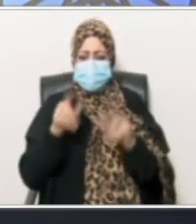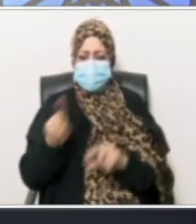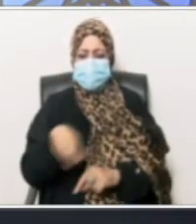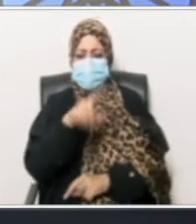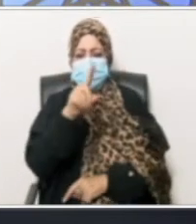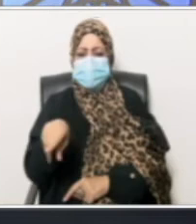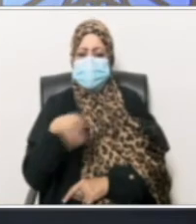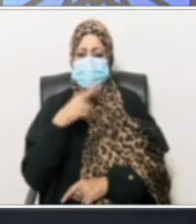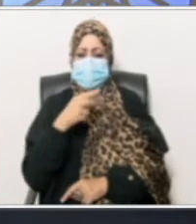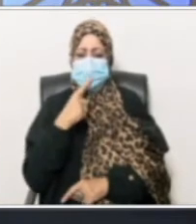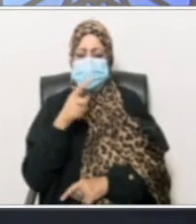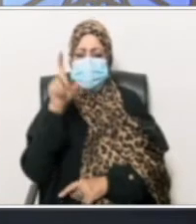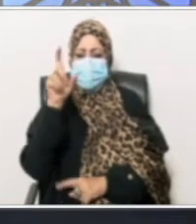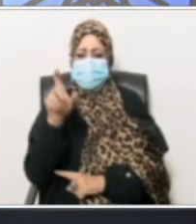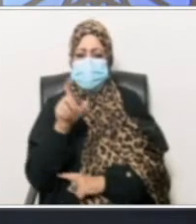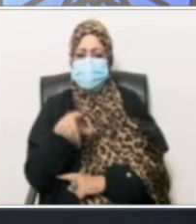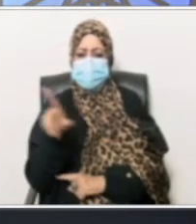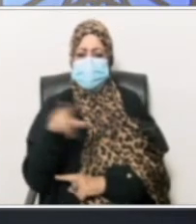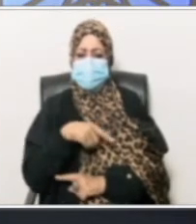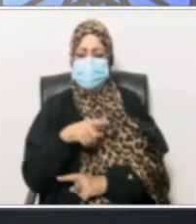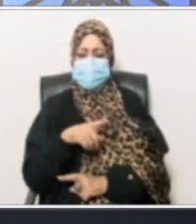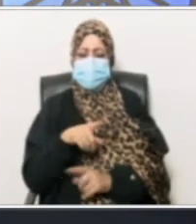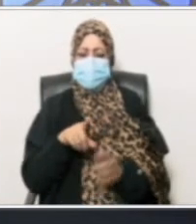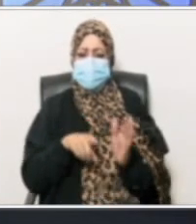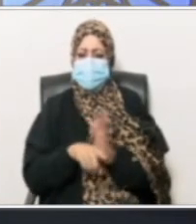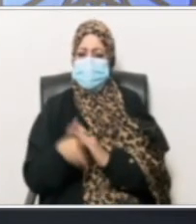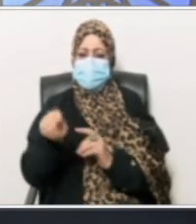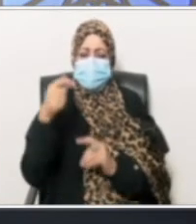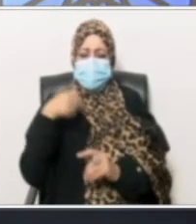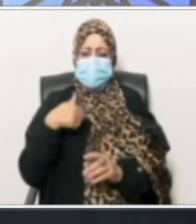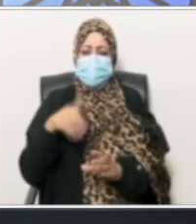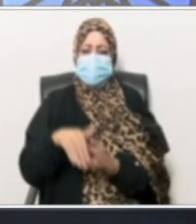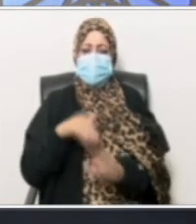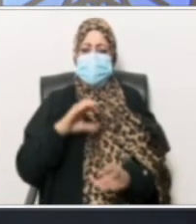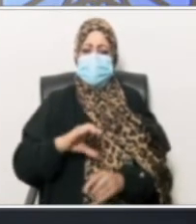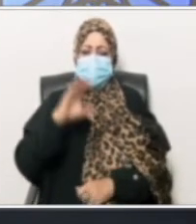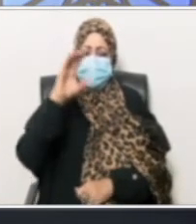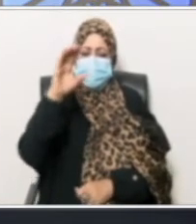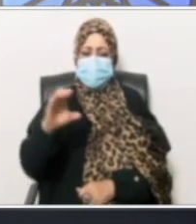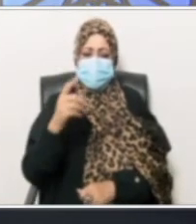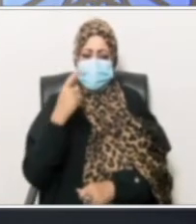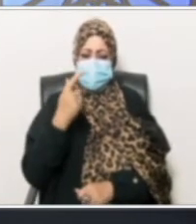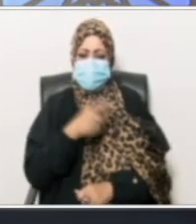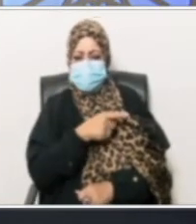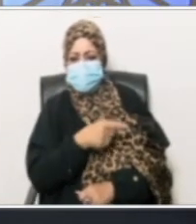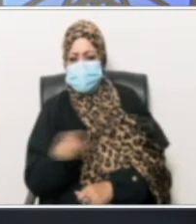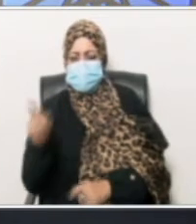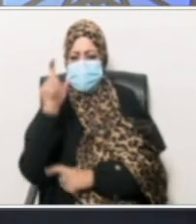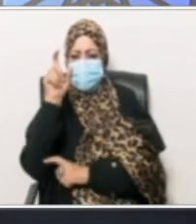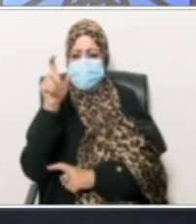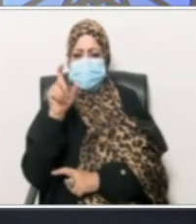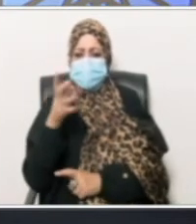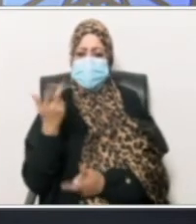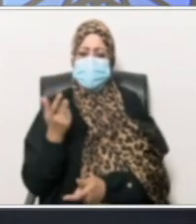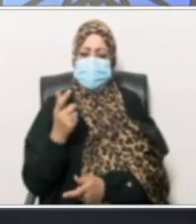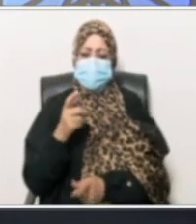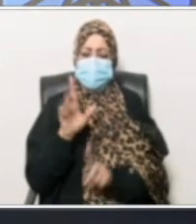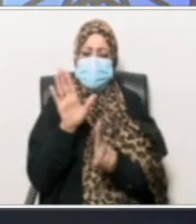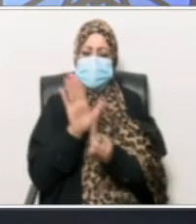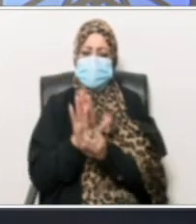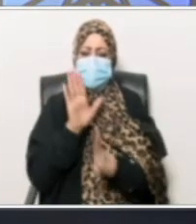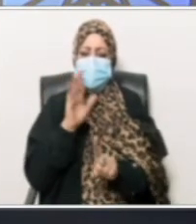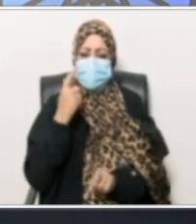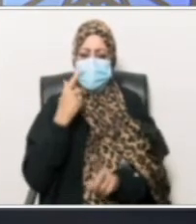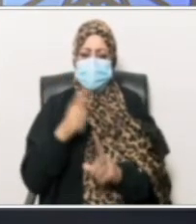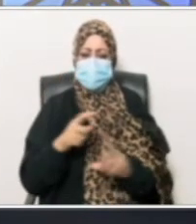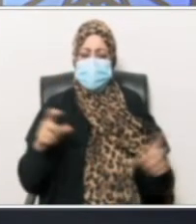ندير؟ تسمع إيش ندير؟ نتوظف الحمامات ونجي نصلي في المسجد ما نصليش وراء الشخص هذا. وليس لك مكان آخر تصلي فيه؟ مسجد ثاني؟ في مساجد أخرى فيه